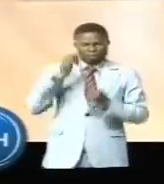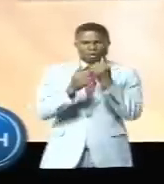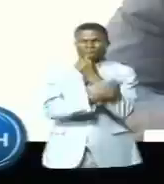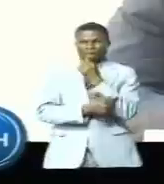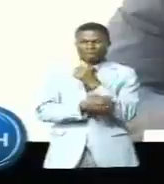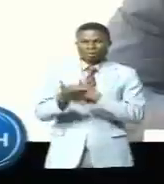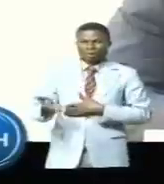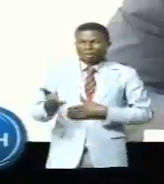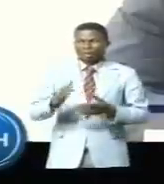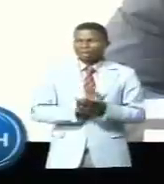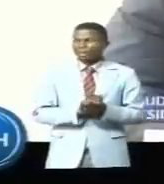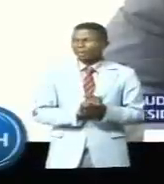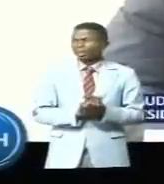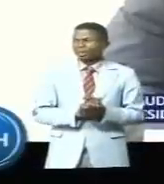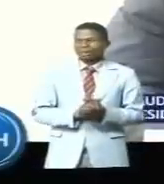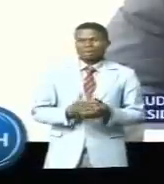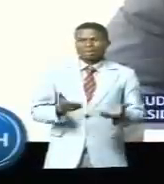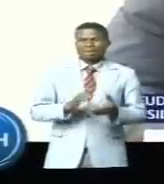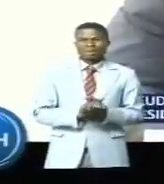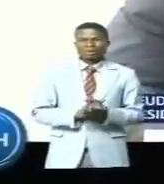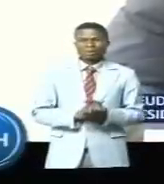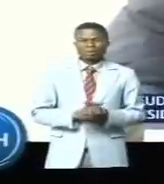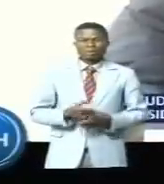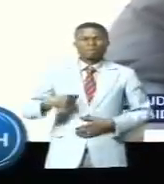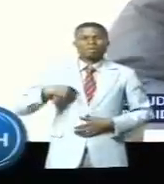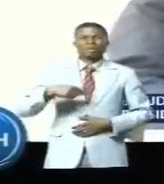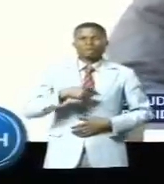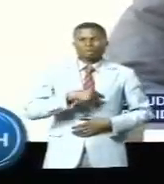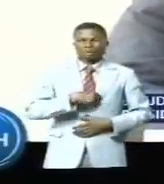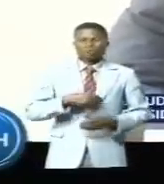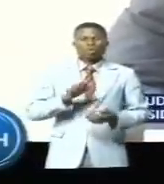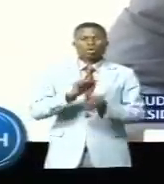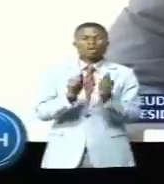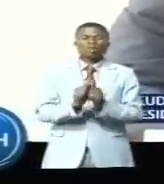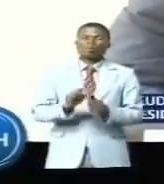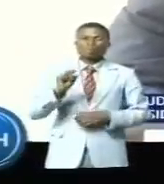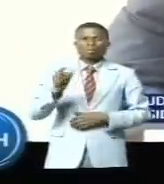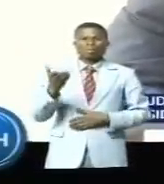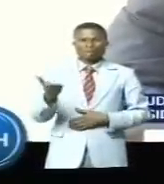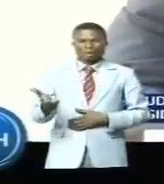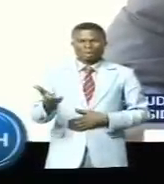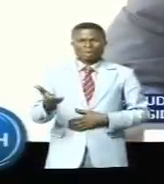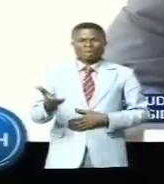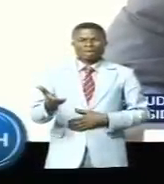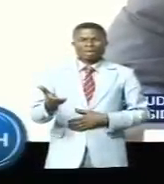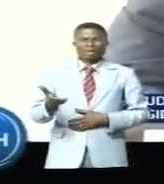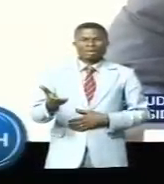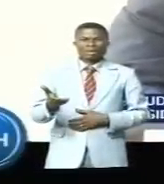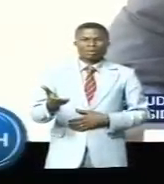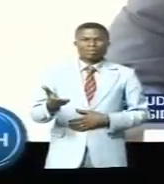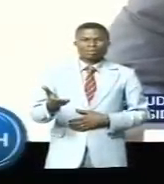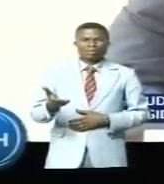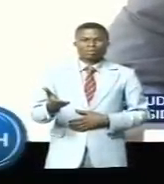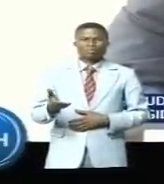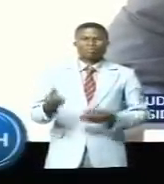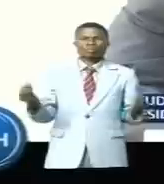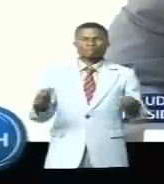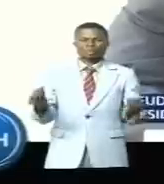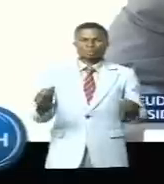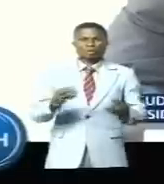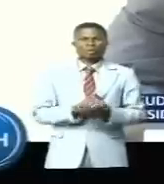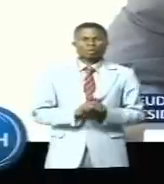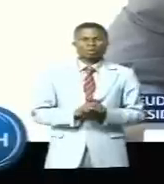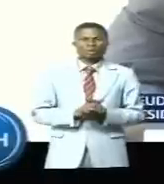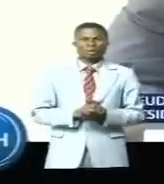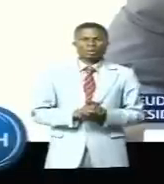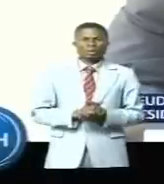congolaise. Les enjeux sont multiples et énormes. Sur le plan